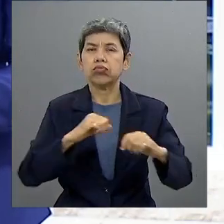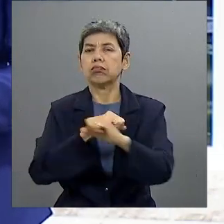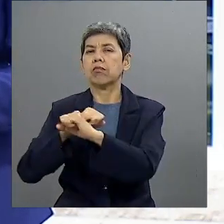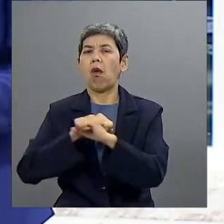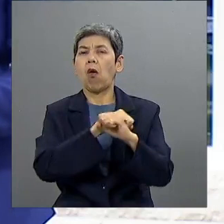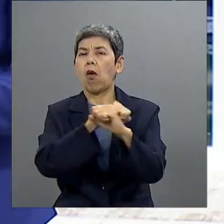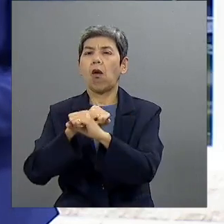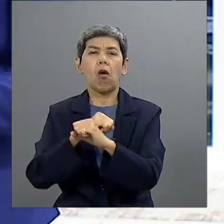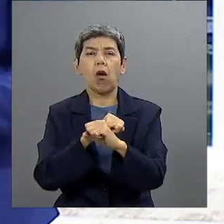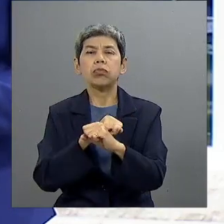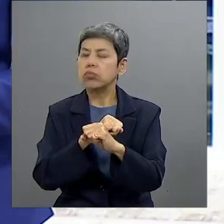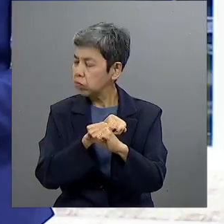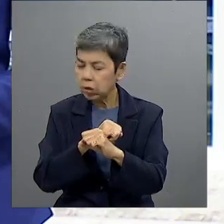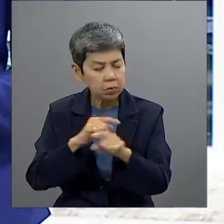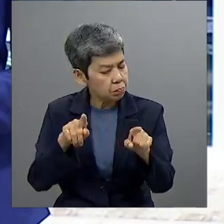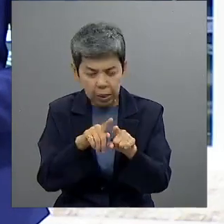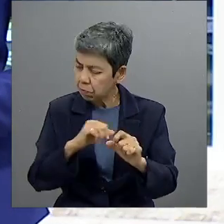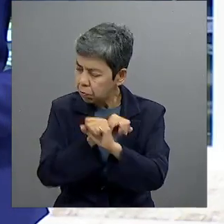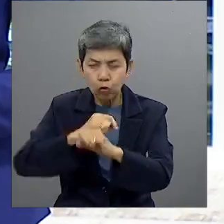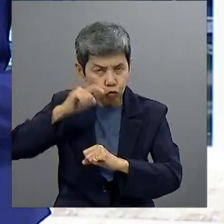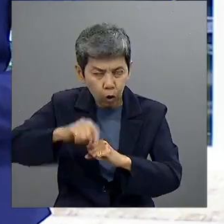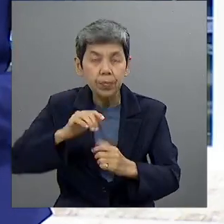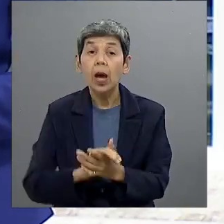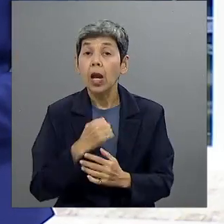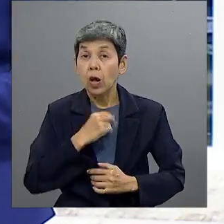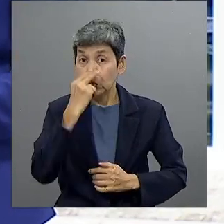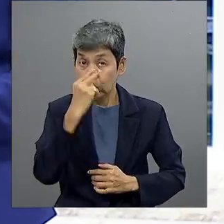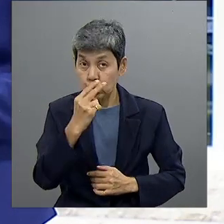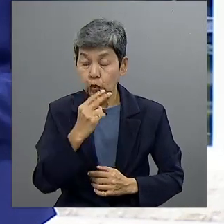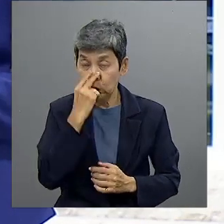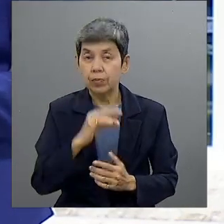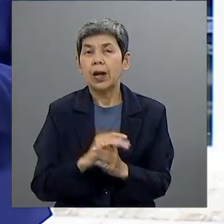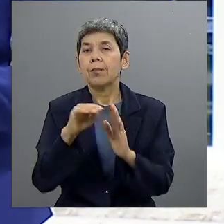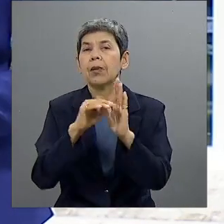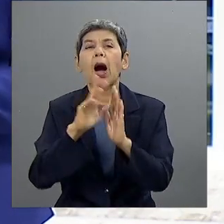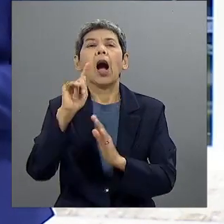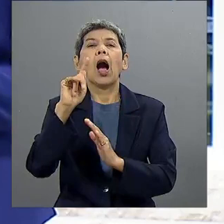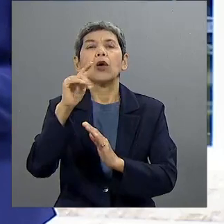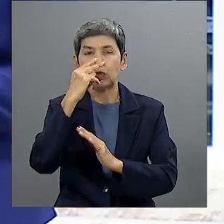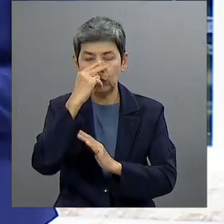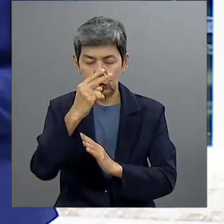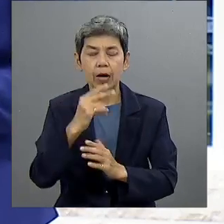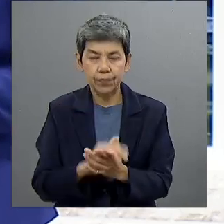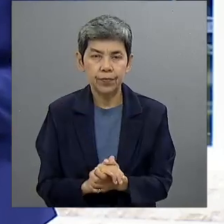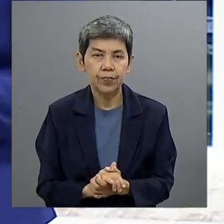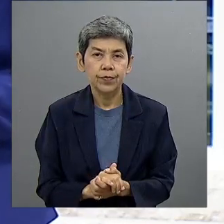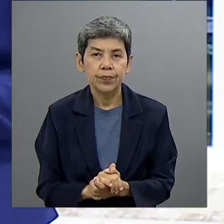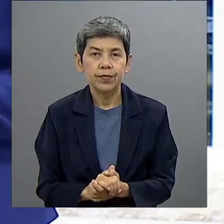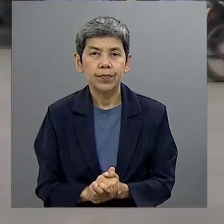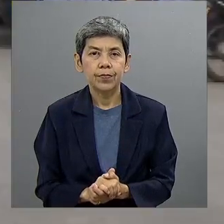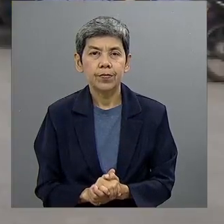ม่ยิ่งหย่อนไปกว่ากันจริงๆนะคะมาดูรายงานชิ้นนี้จากผู้สื่อข่าวของเราค่ะคุณมัคควันเสือคำค่